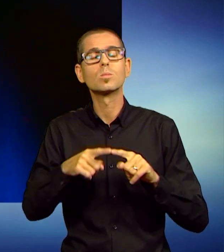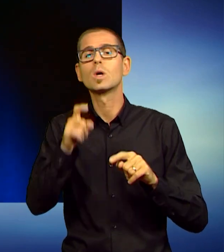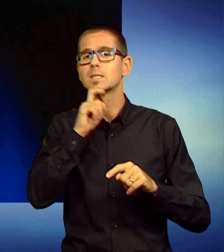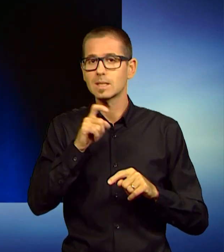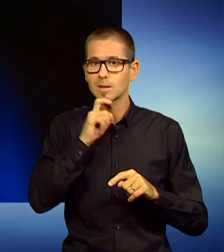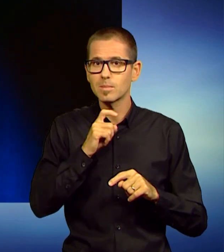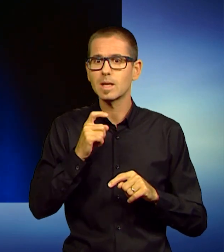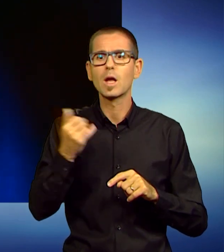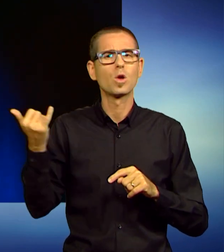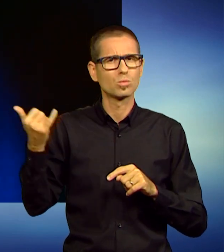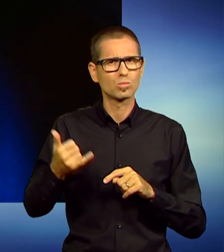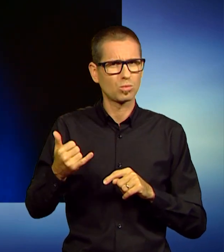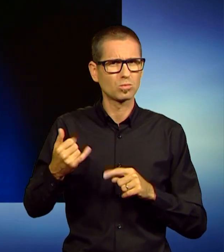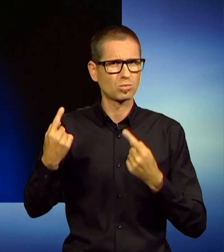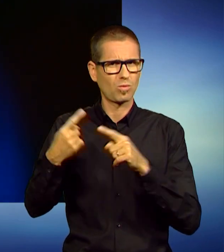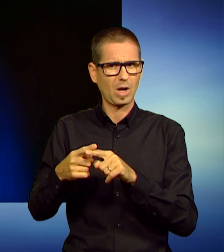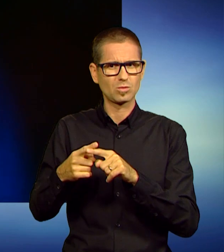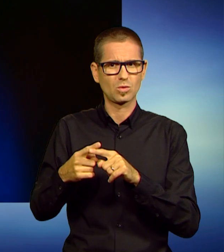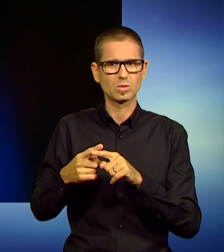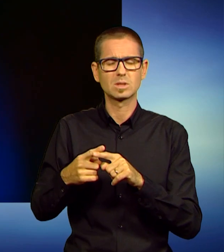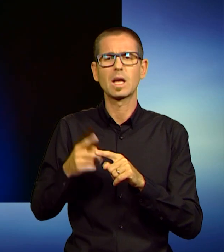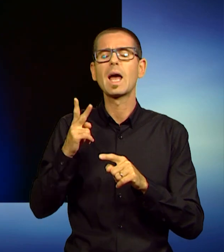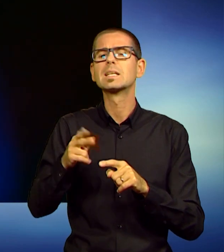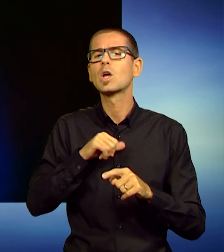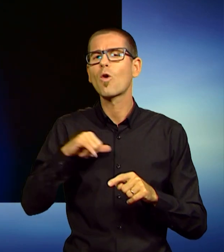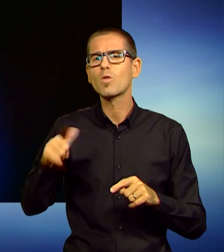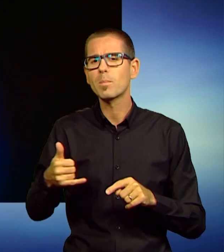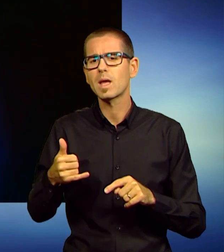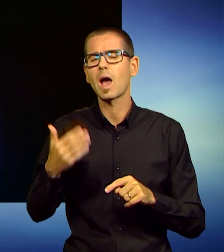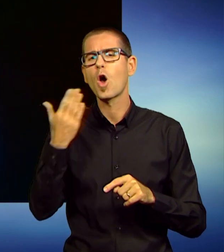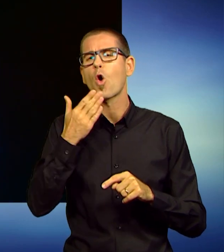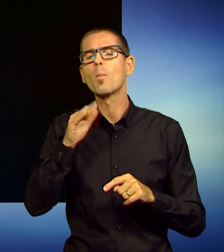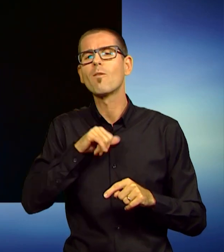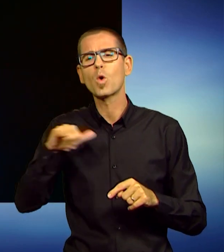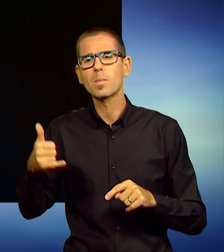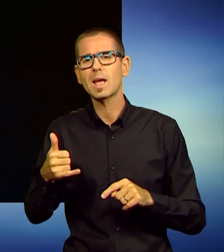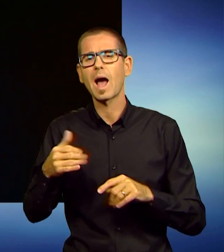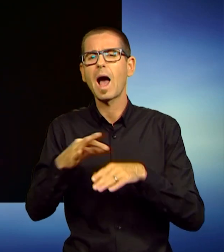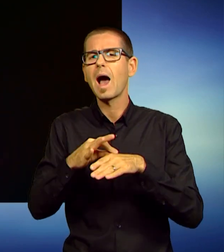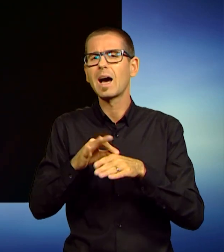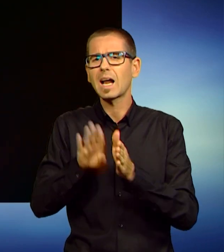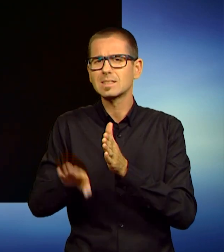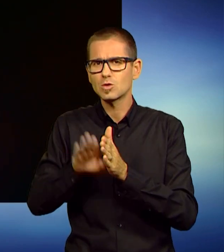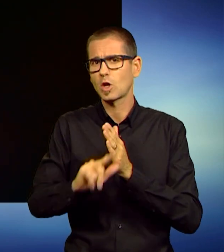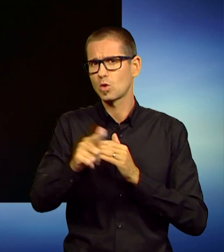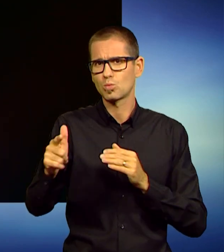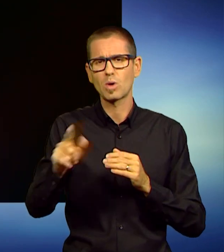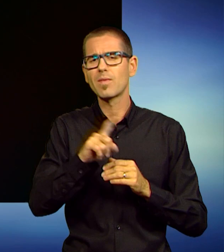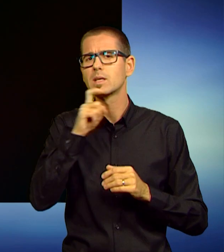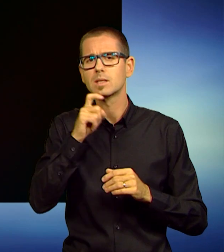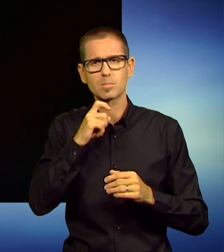nam sovražnosti, ksenofobija, homofobija, rasistična ter druga nestrpna prepričanja, ki